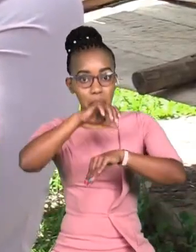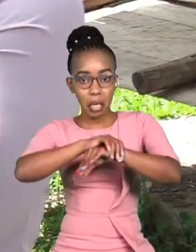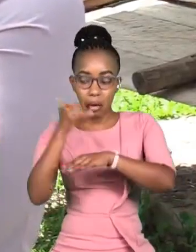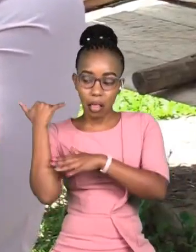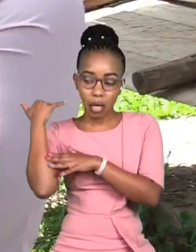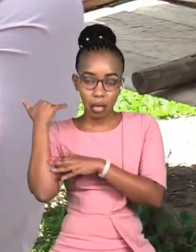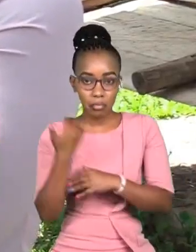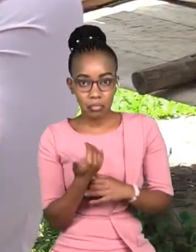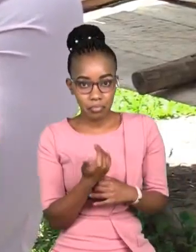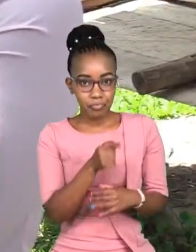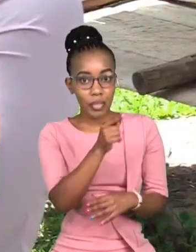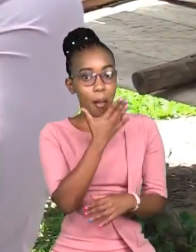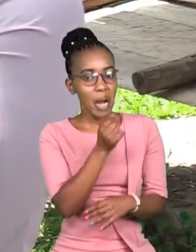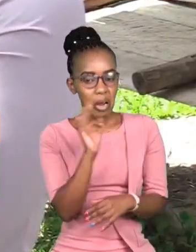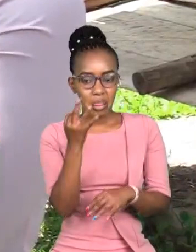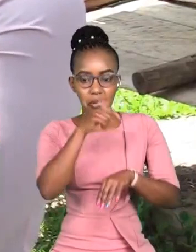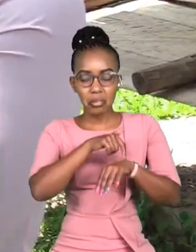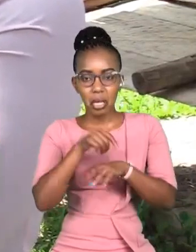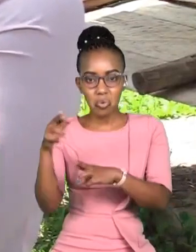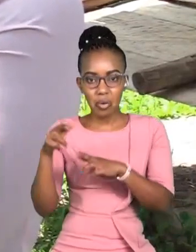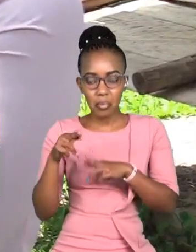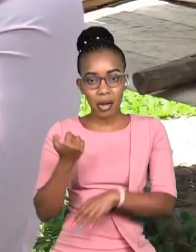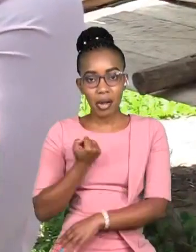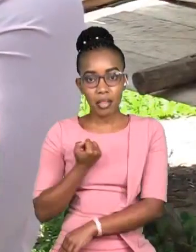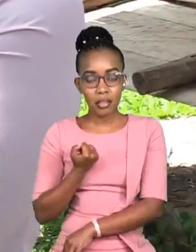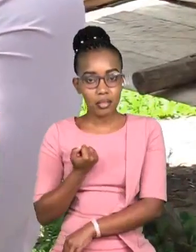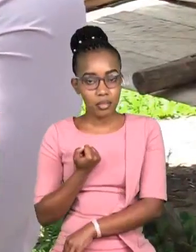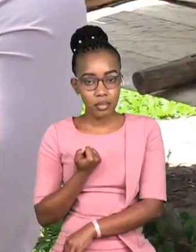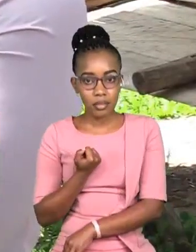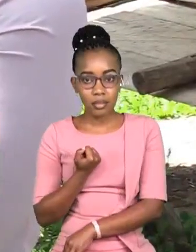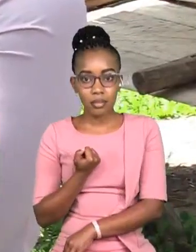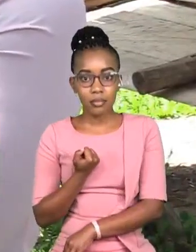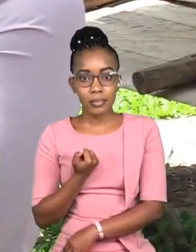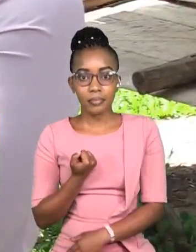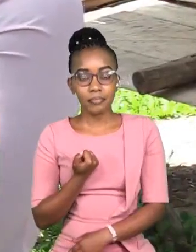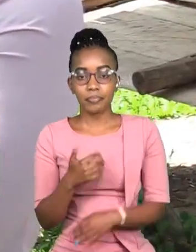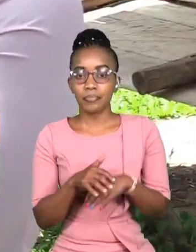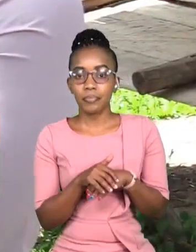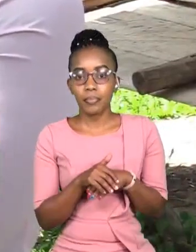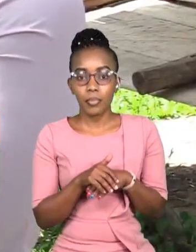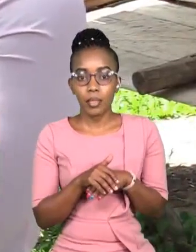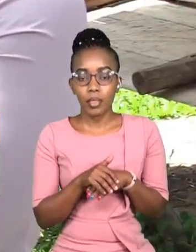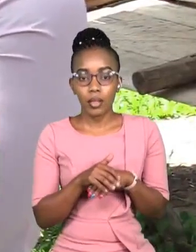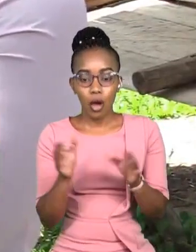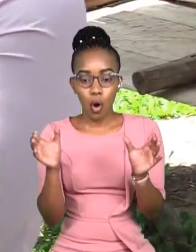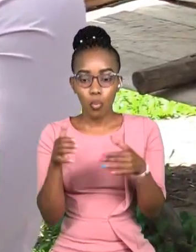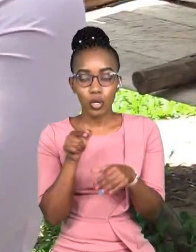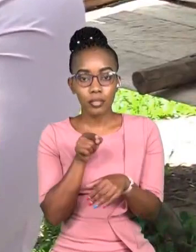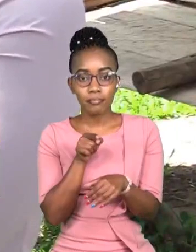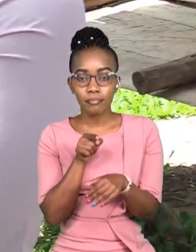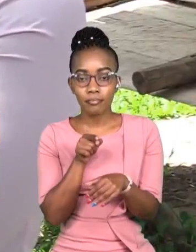jana ni mara ya tatu ambayo imefanyika na tukachukua action. Community ikawa